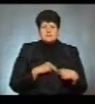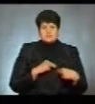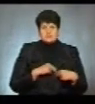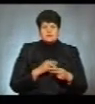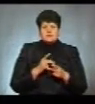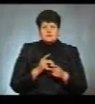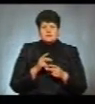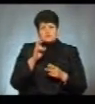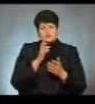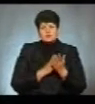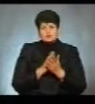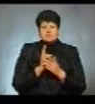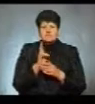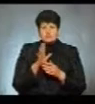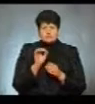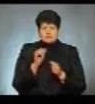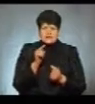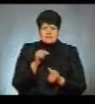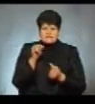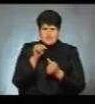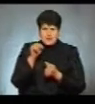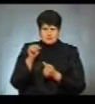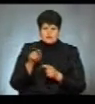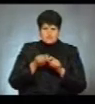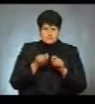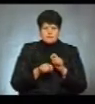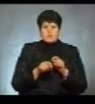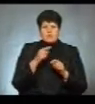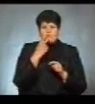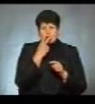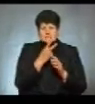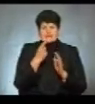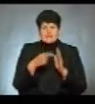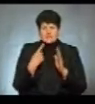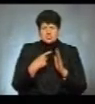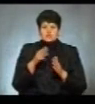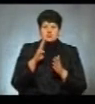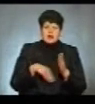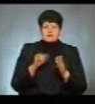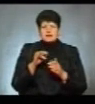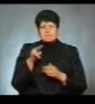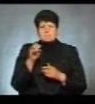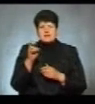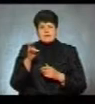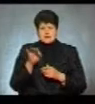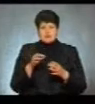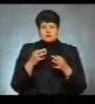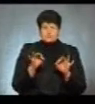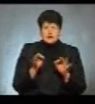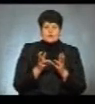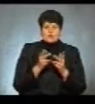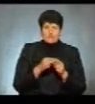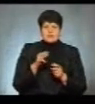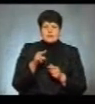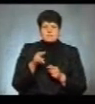у квартири, щоб вони могли звіряти показники лічильників. Штрафи і пеня. Дозволяється нарахування пені,